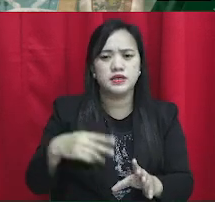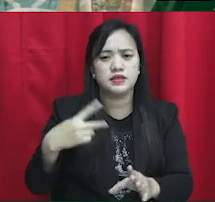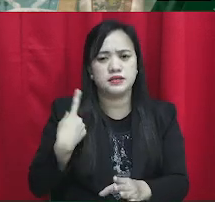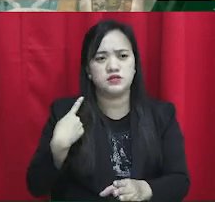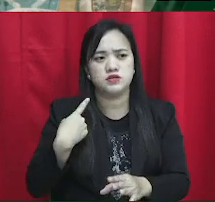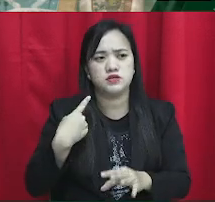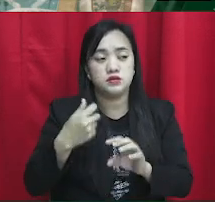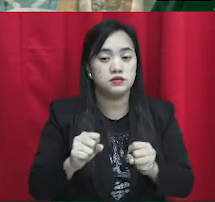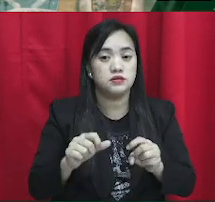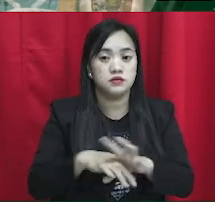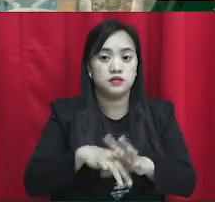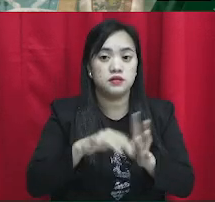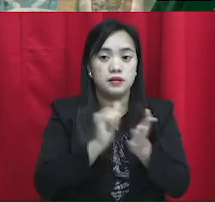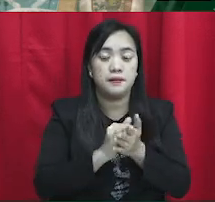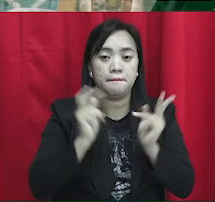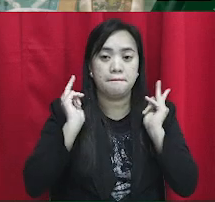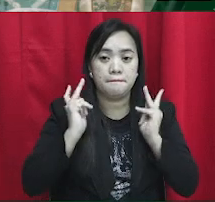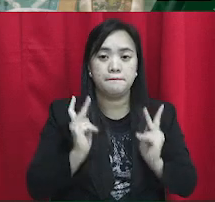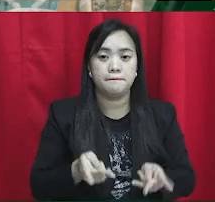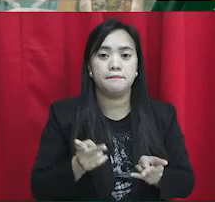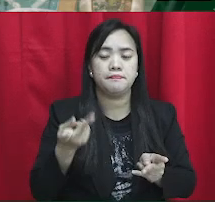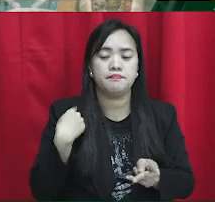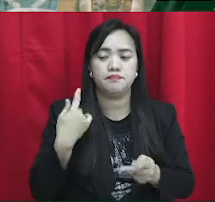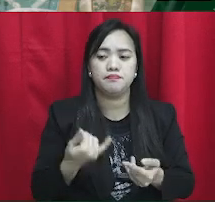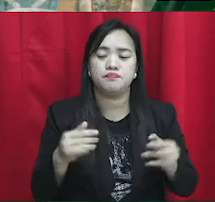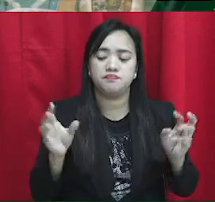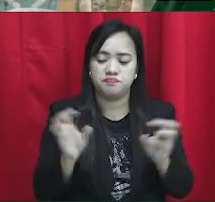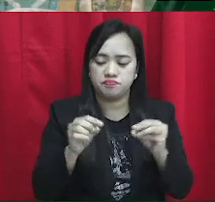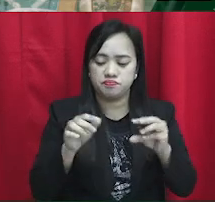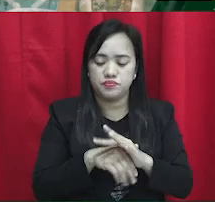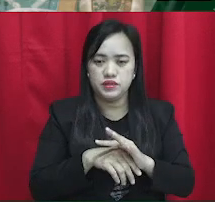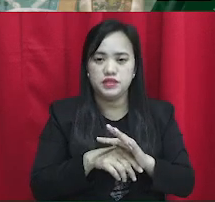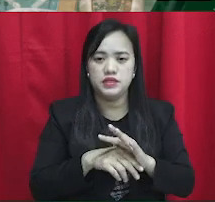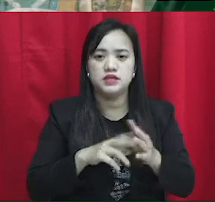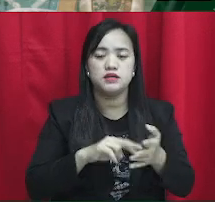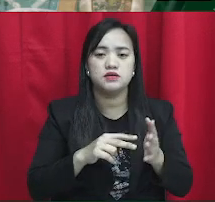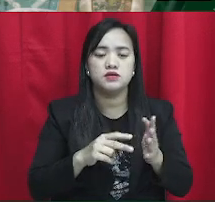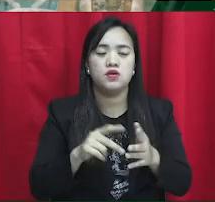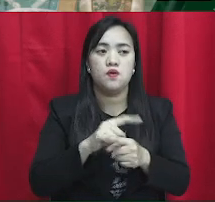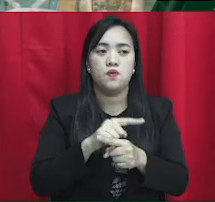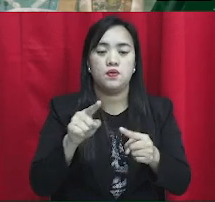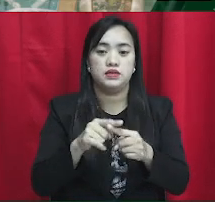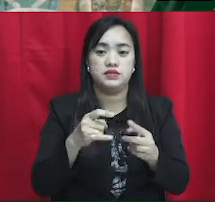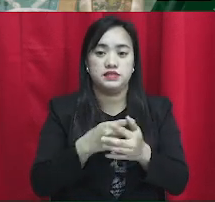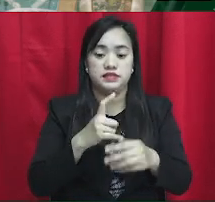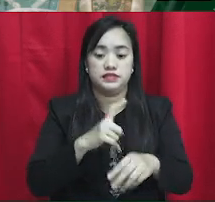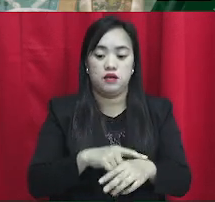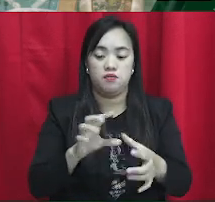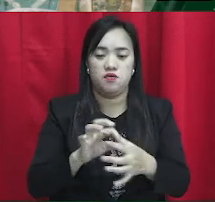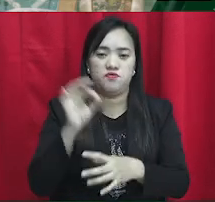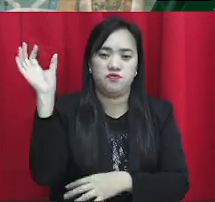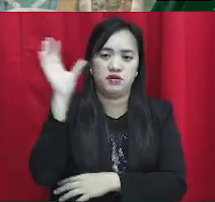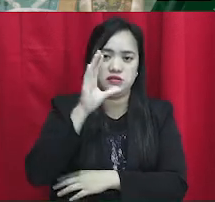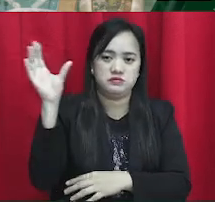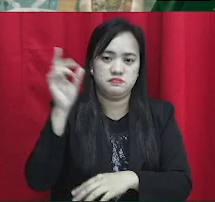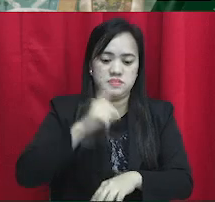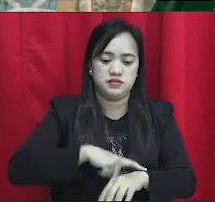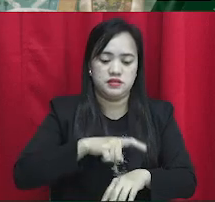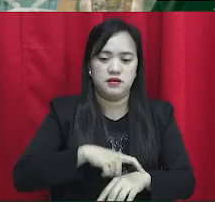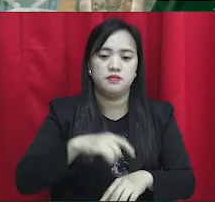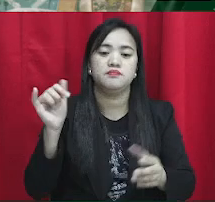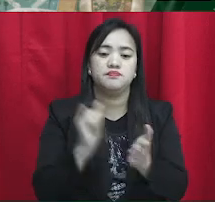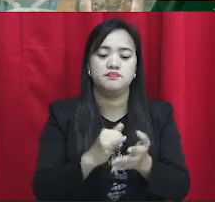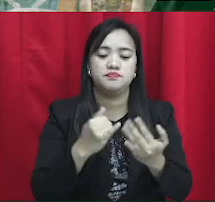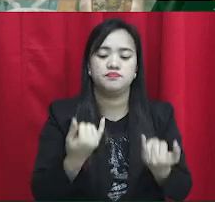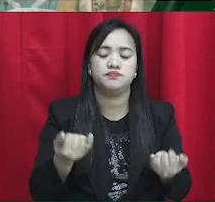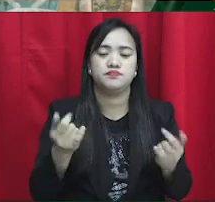niya ay patuloy na dumaloy sa inyo pong pamilya, lalong-lalo na on this Christmas season. You see, napakasimple lamang